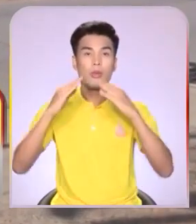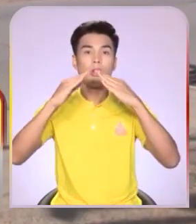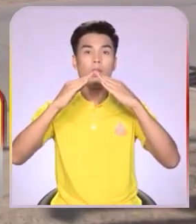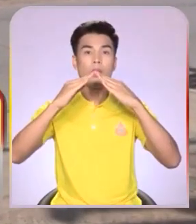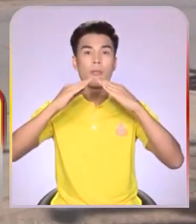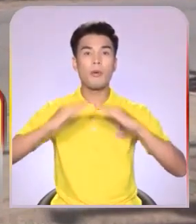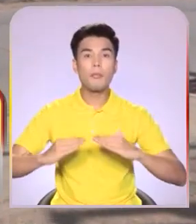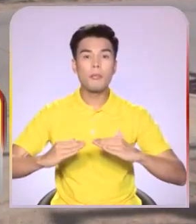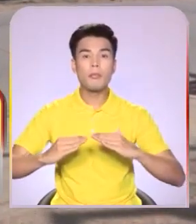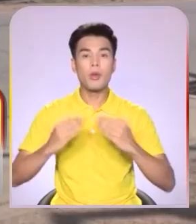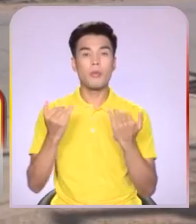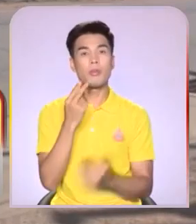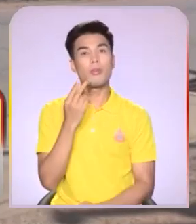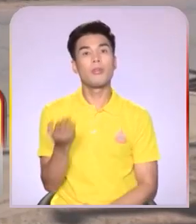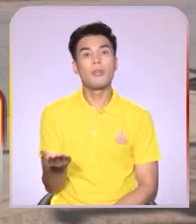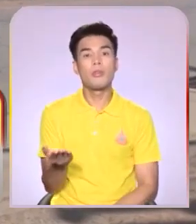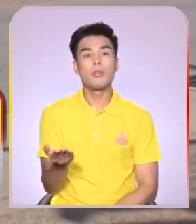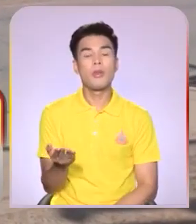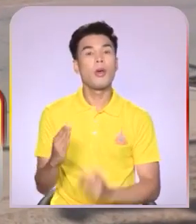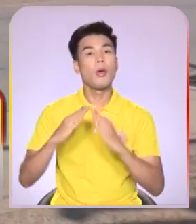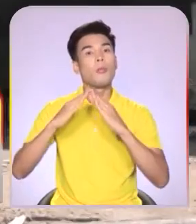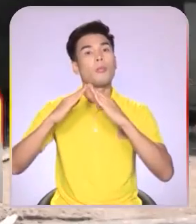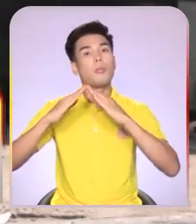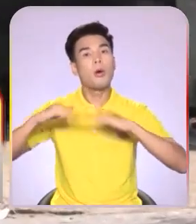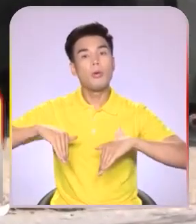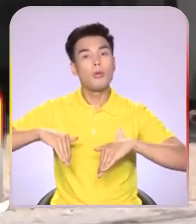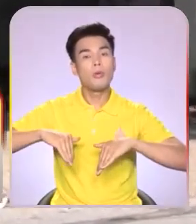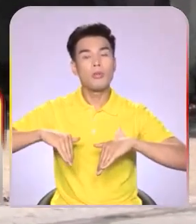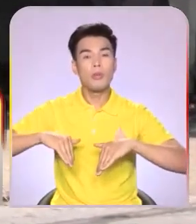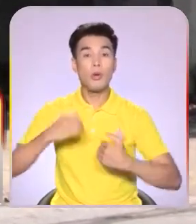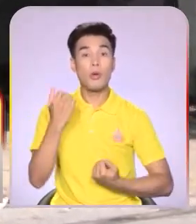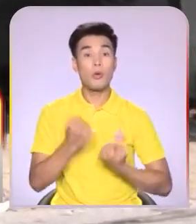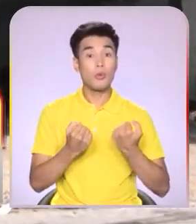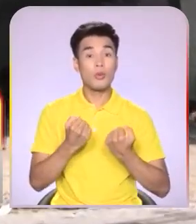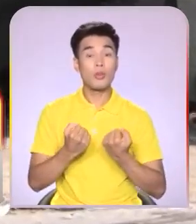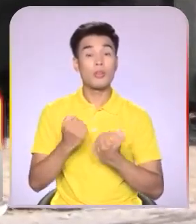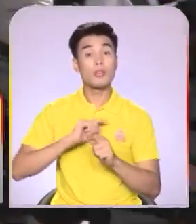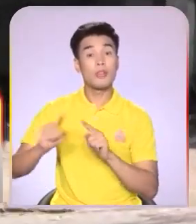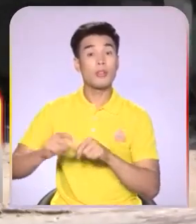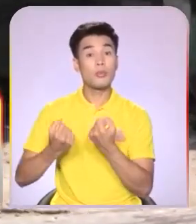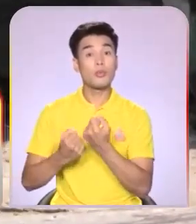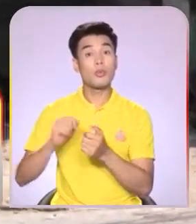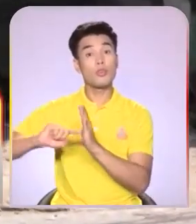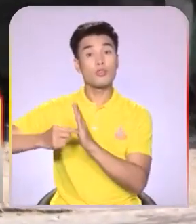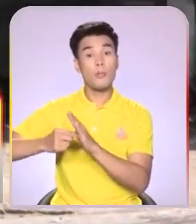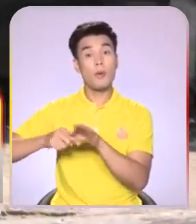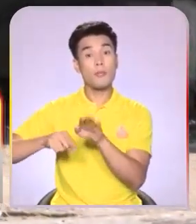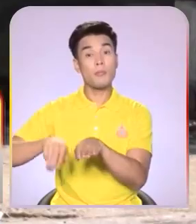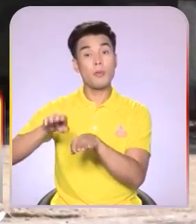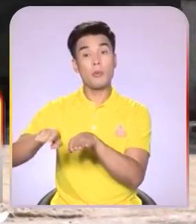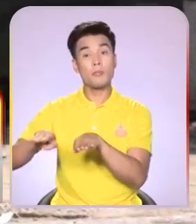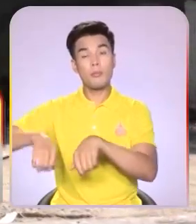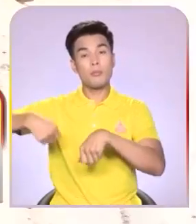นี่วันนี้สภาพนี้หลังคาพังถล่มลงมารถของลูกค้ารถกระบะ 1คันรถยนต์ 1คัน